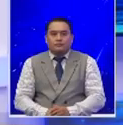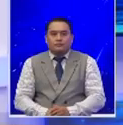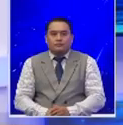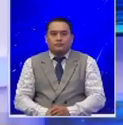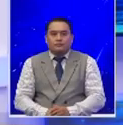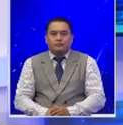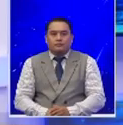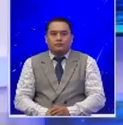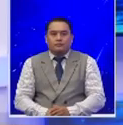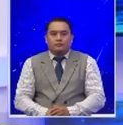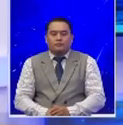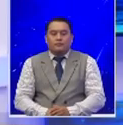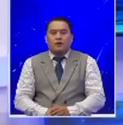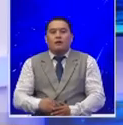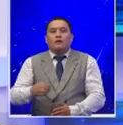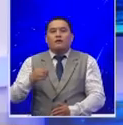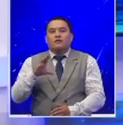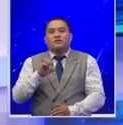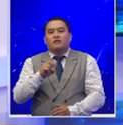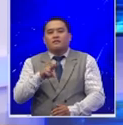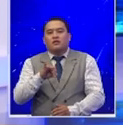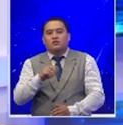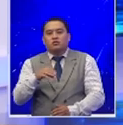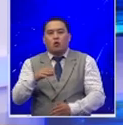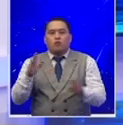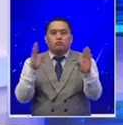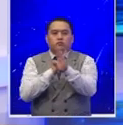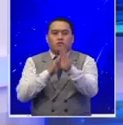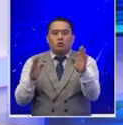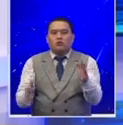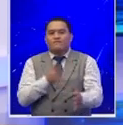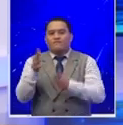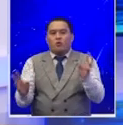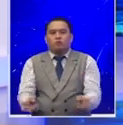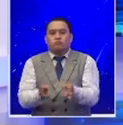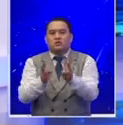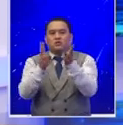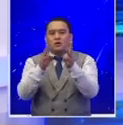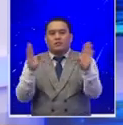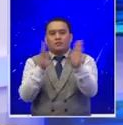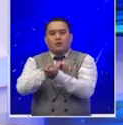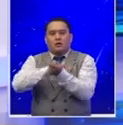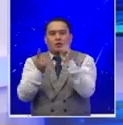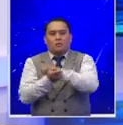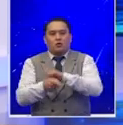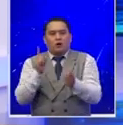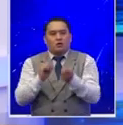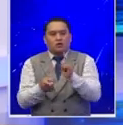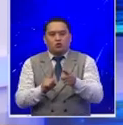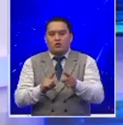Будто на Марсе в одночасье оказались жители Сан-Франциско. Из-за бушующих в окрестностях пожаров местные пейзажи напоминают